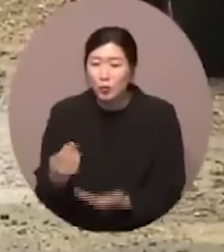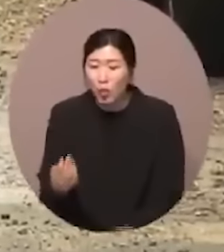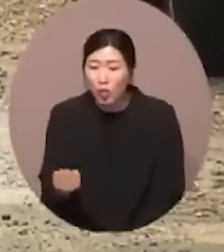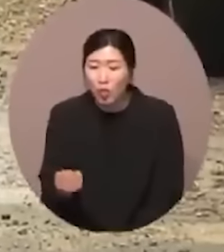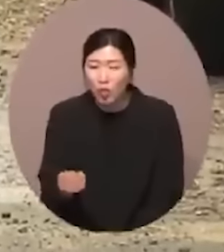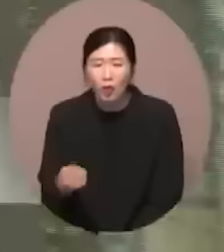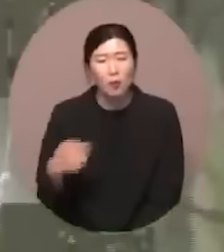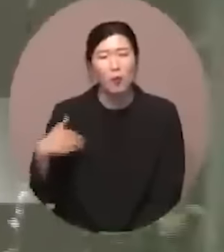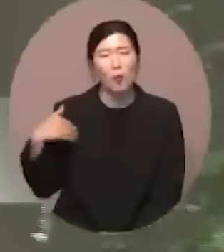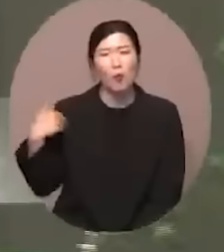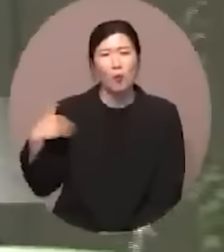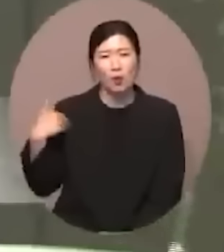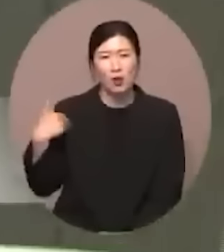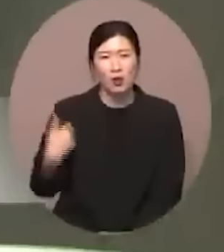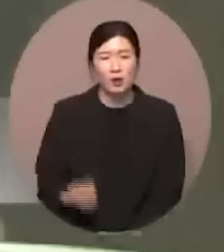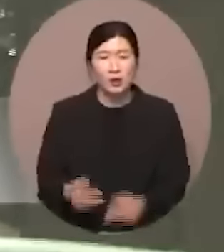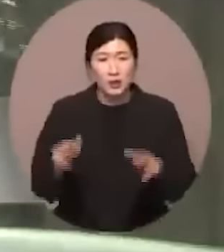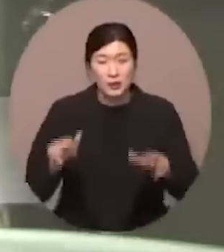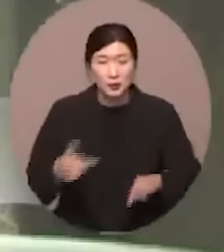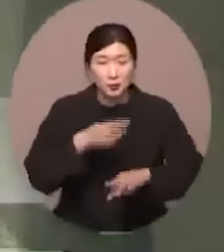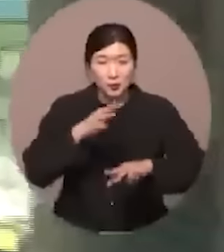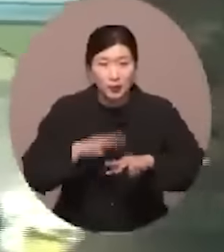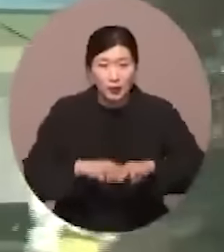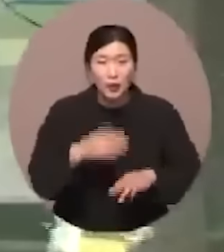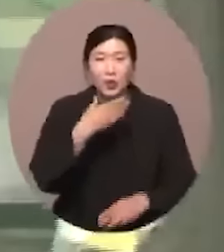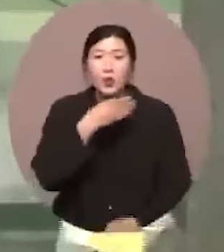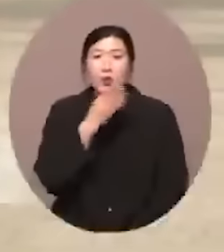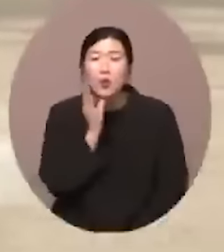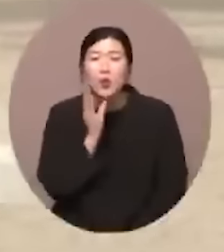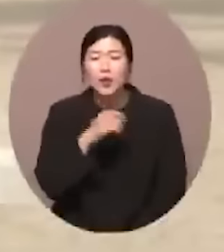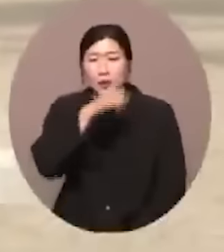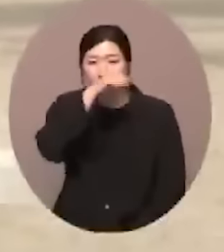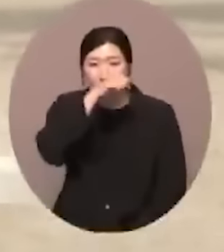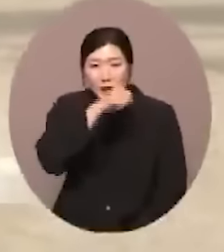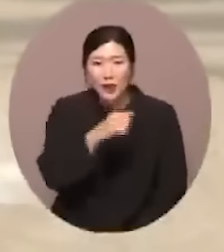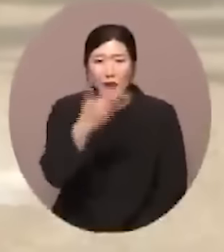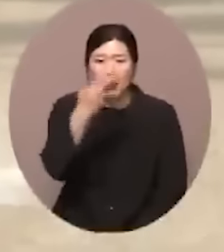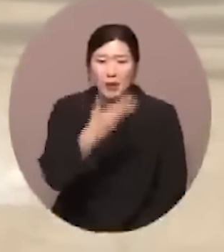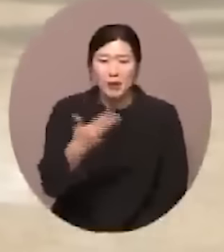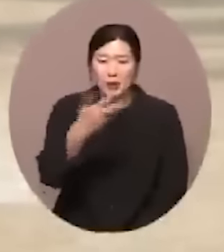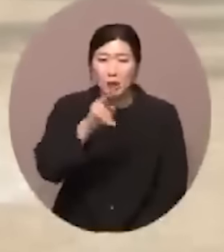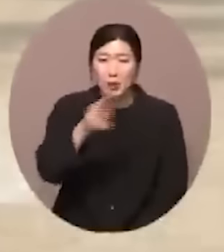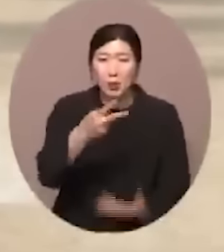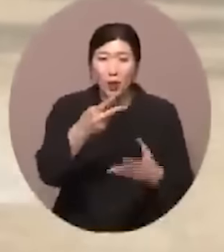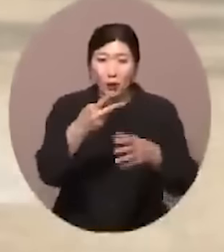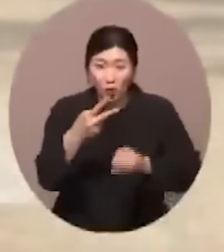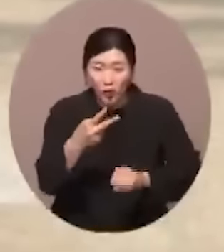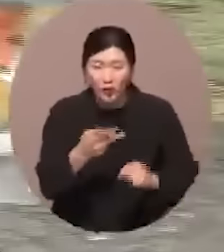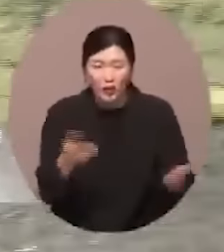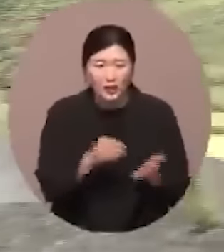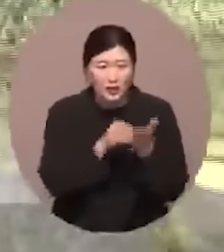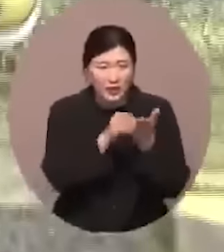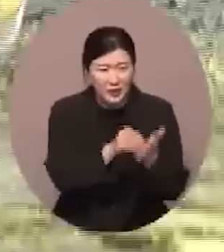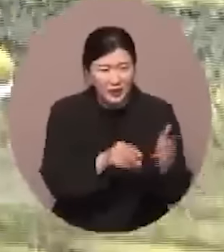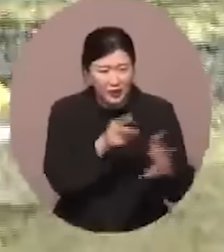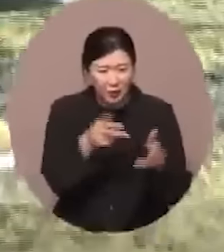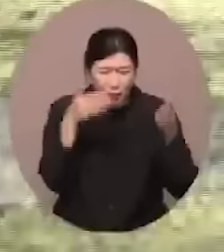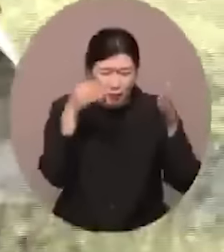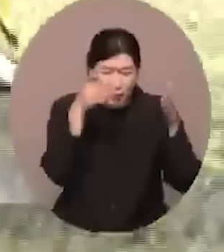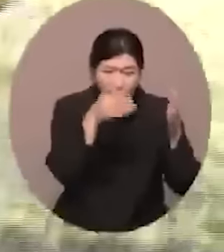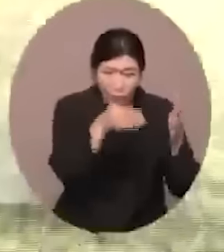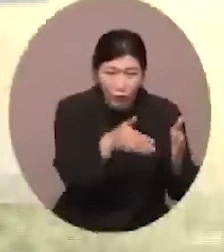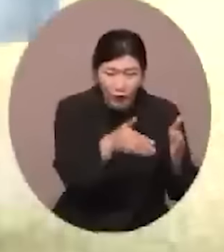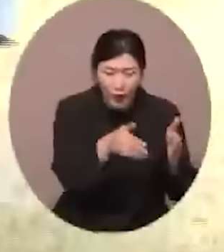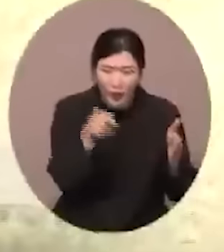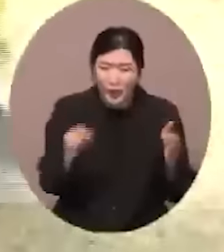없습니다. 올해 대전시의 노인복지 예산은 8,200억 원. 기초연금과 노인 일자리 사업에 집중되다 보니